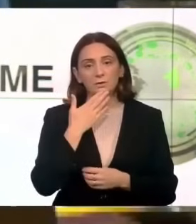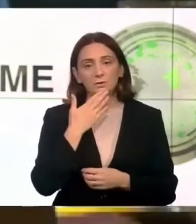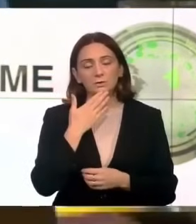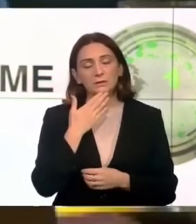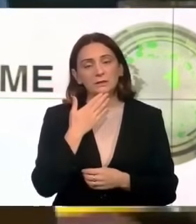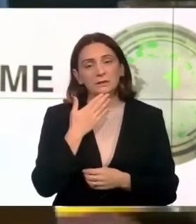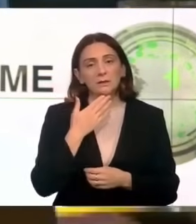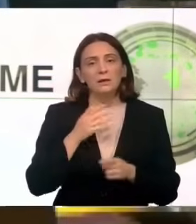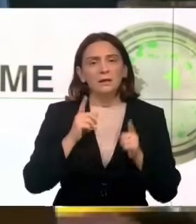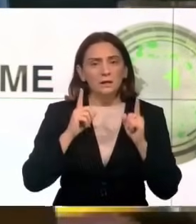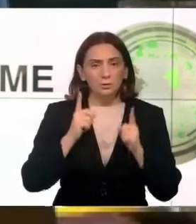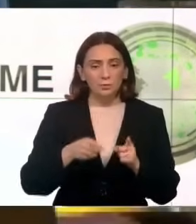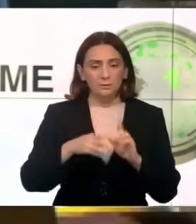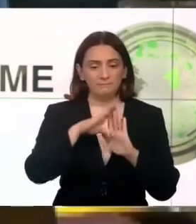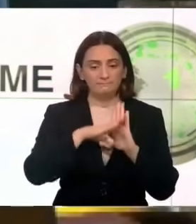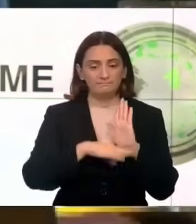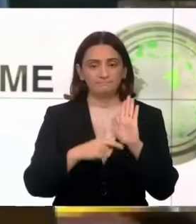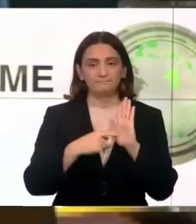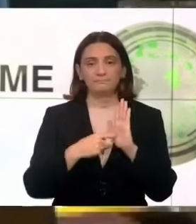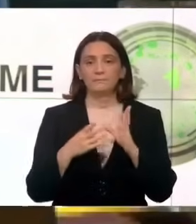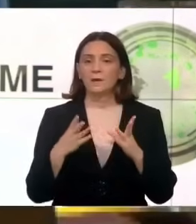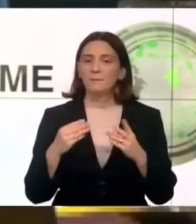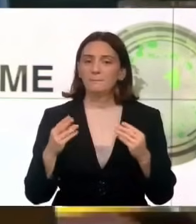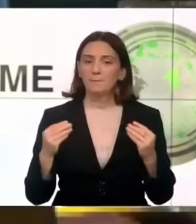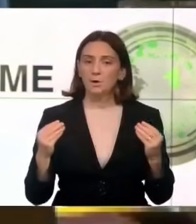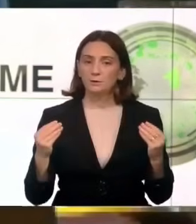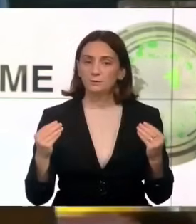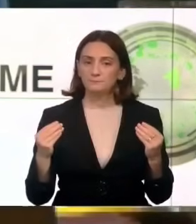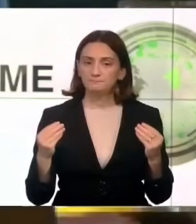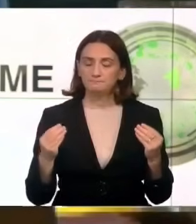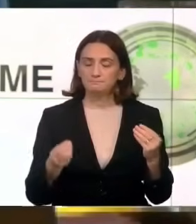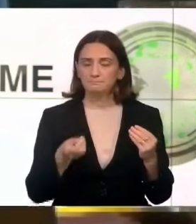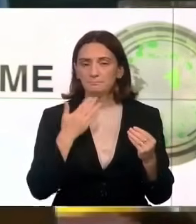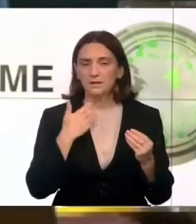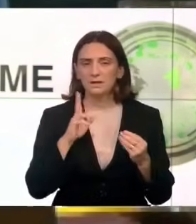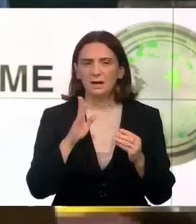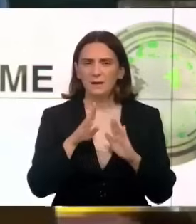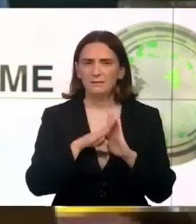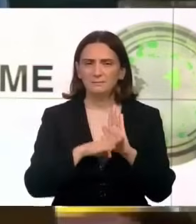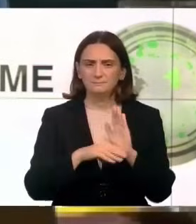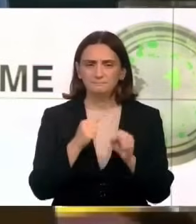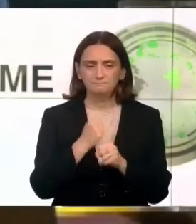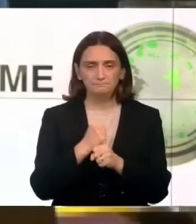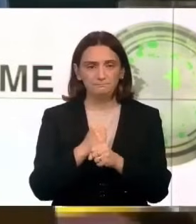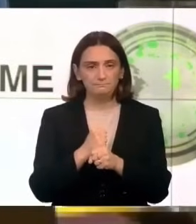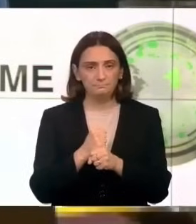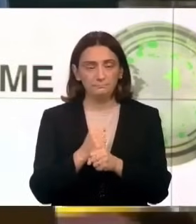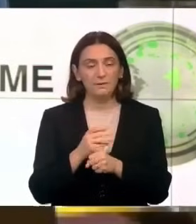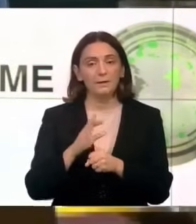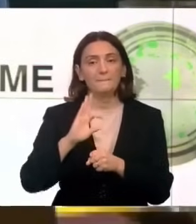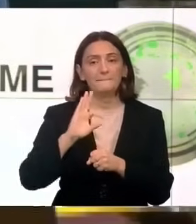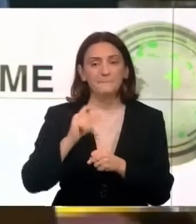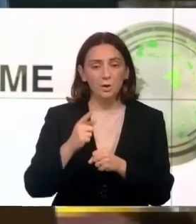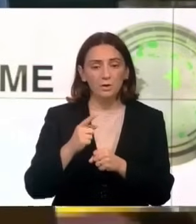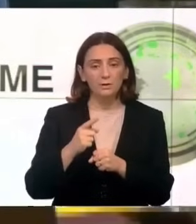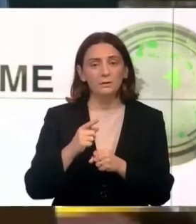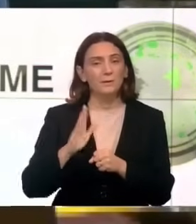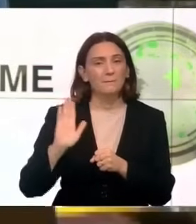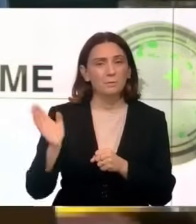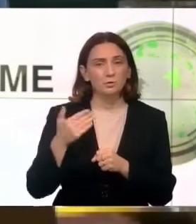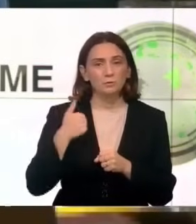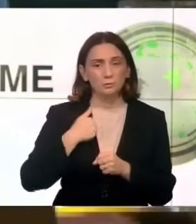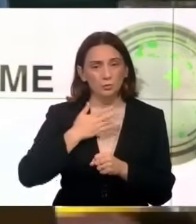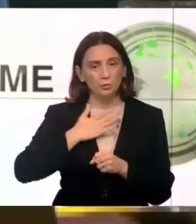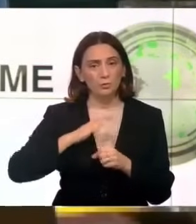Për avancimin e kësaj agjende është e rëndësishme që ne të ndajmë burime të përshtatshme financiare për të mbështetur gratë, veçanërisht ato që veprojnë në zonat e prekura